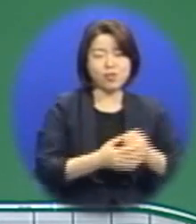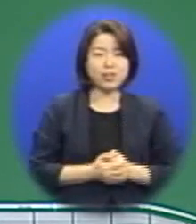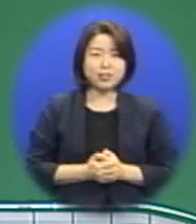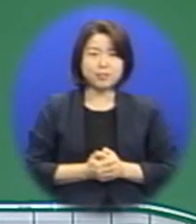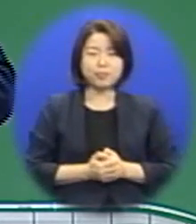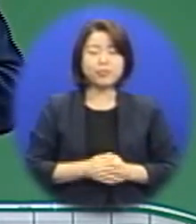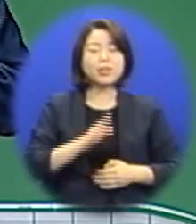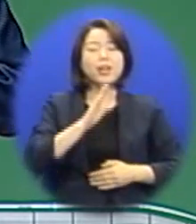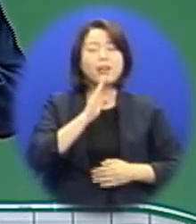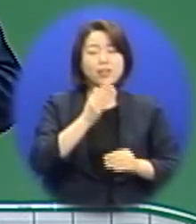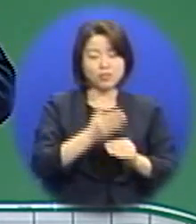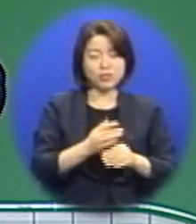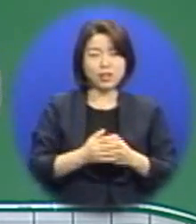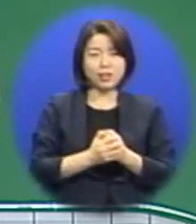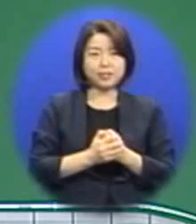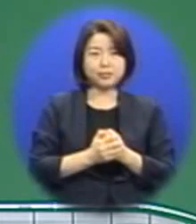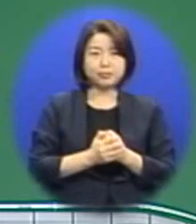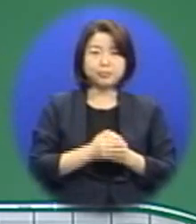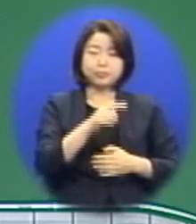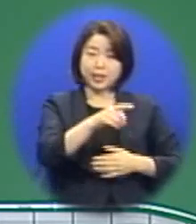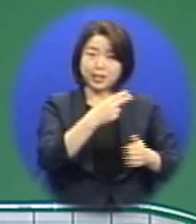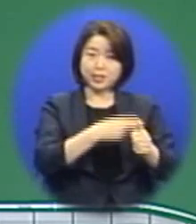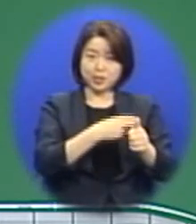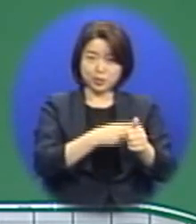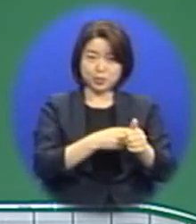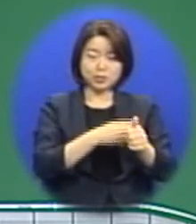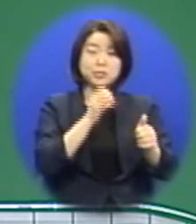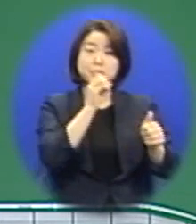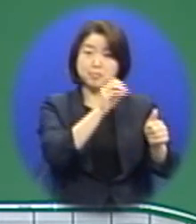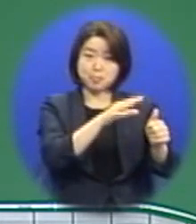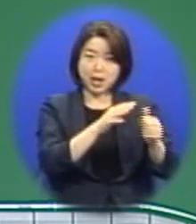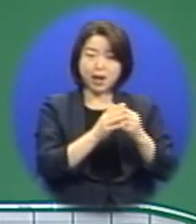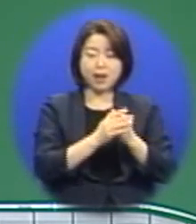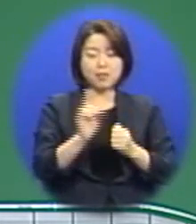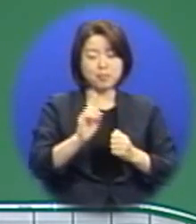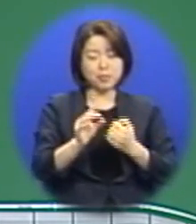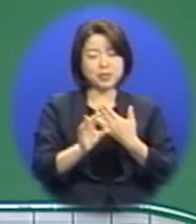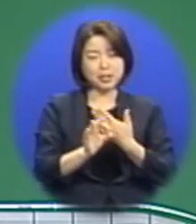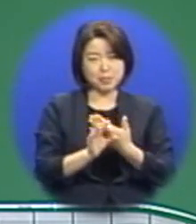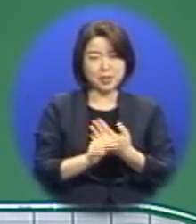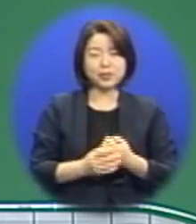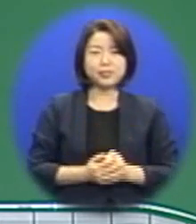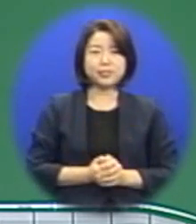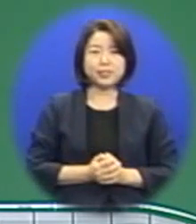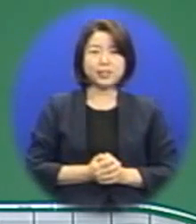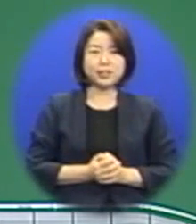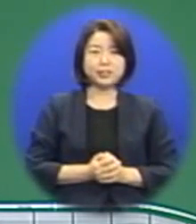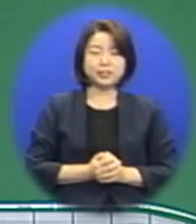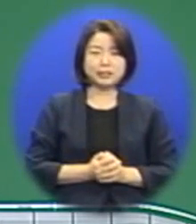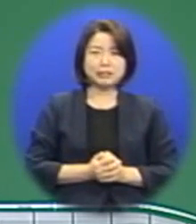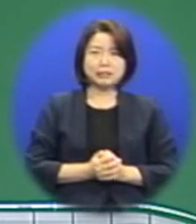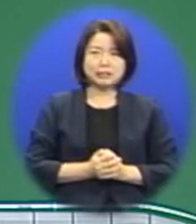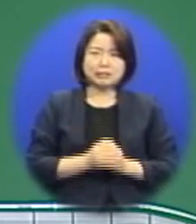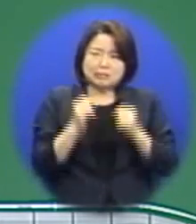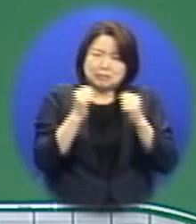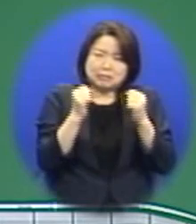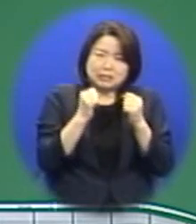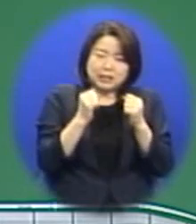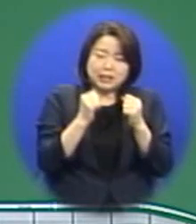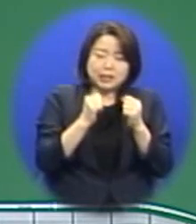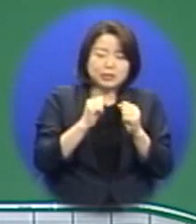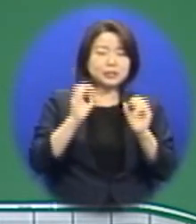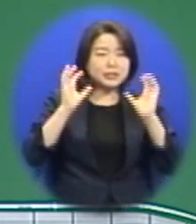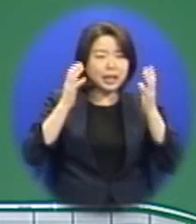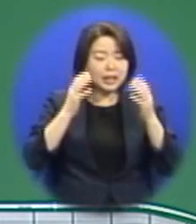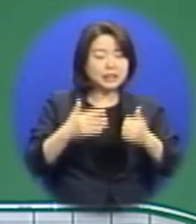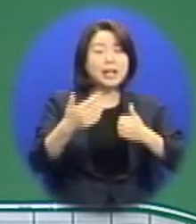그런데 그러면서 그 교수님에게 그런 이야기를 하더래요. 뻣뻣한 아들을